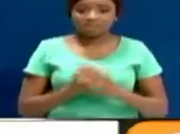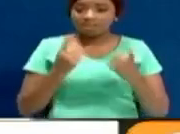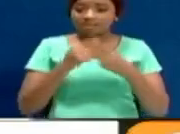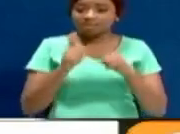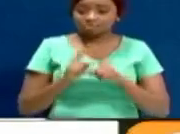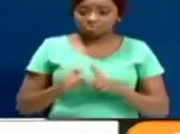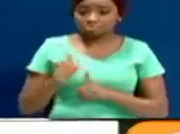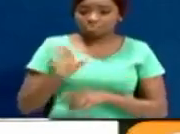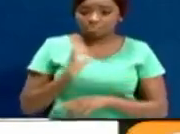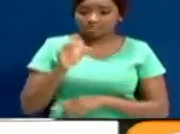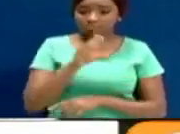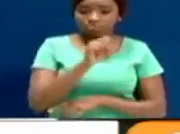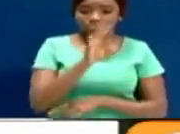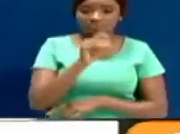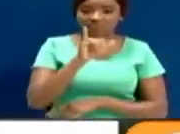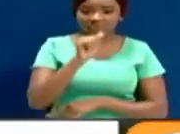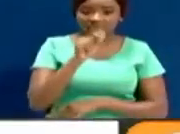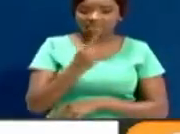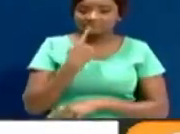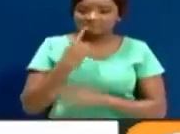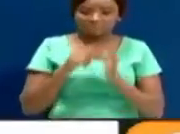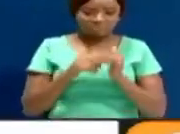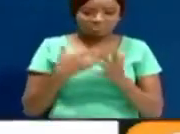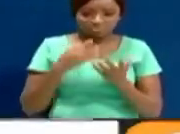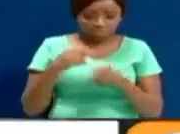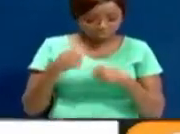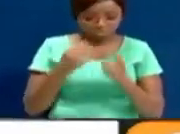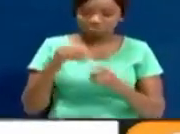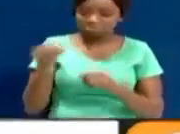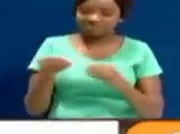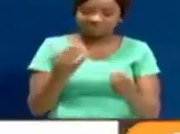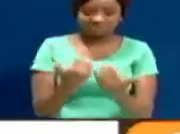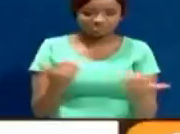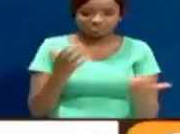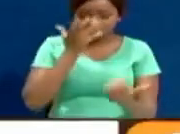Kulingana na Sofia Kemboi na wenzake, kamwe hawataacha kuwapa watoto wao uji wa